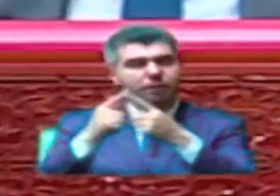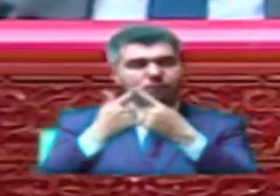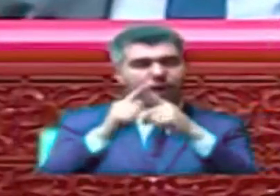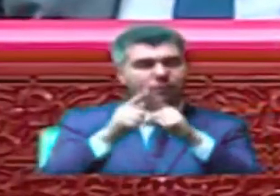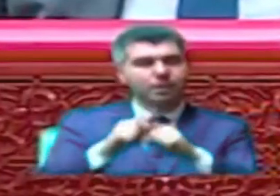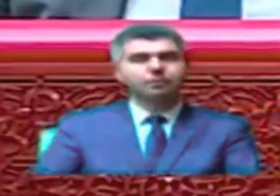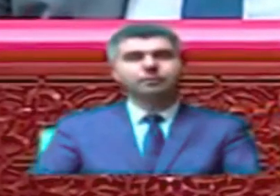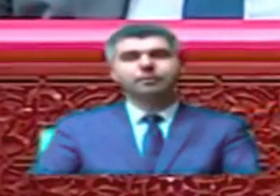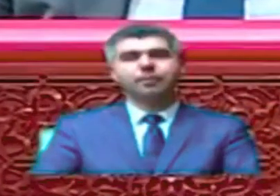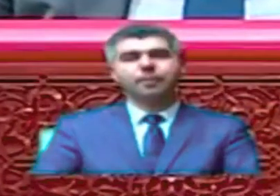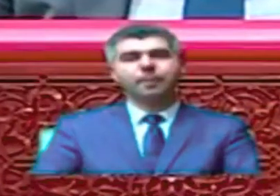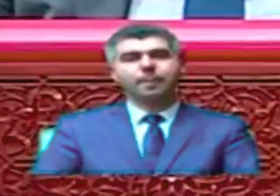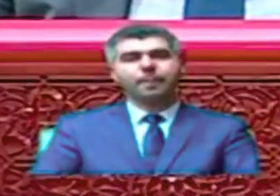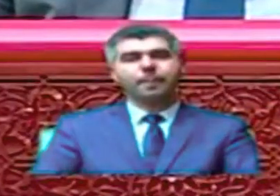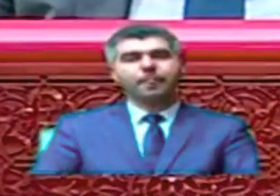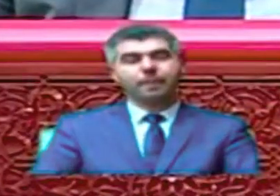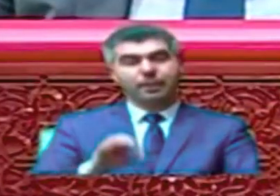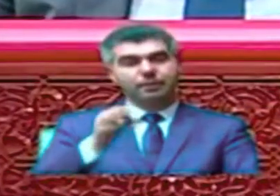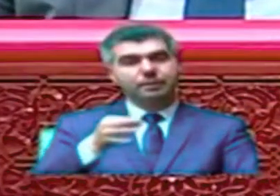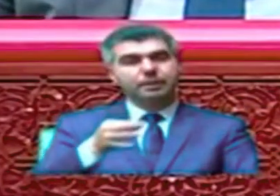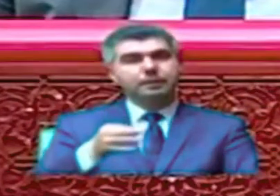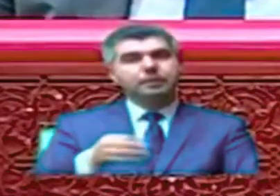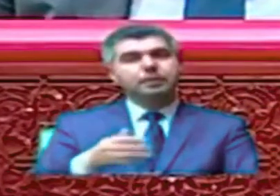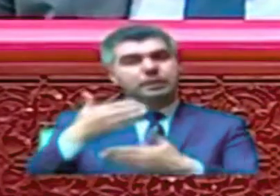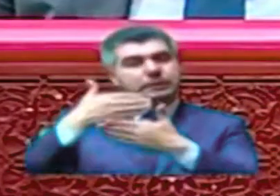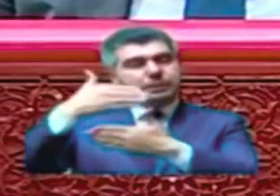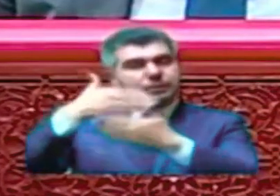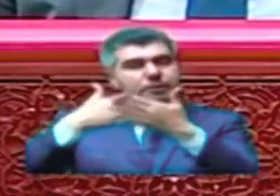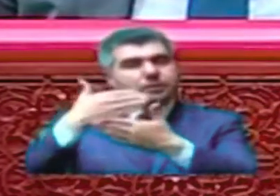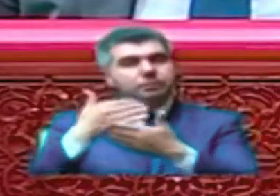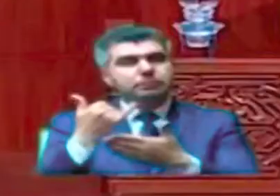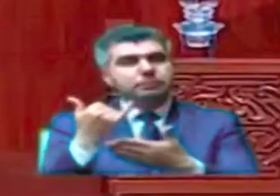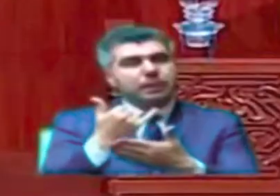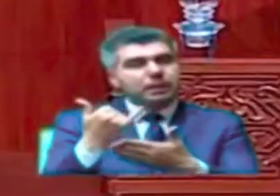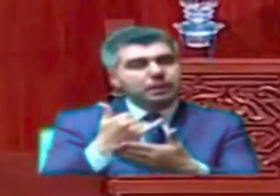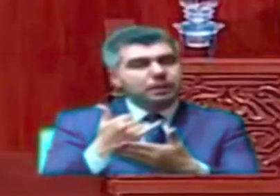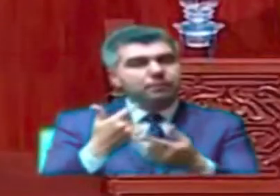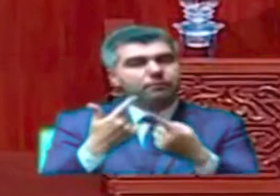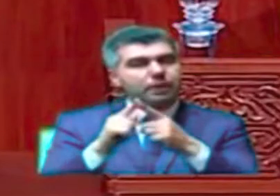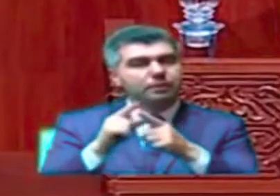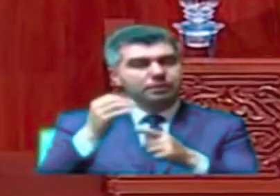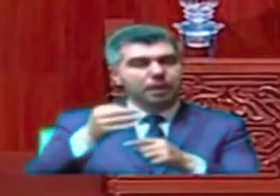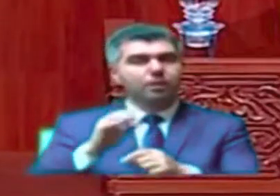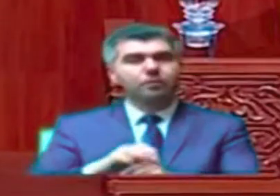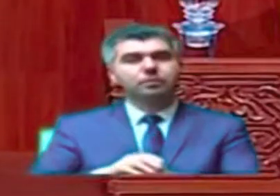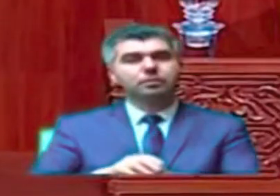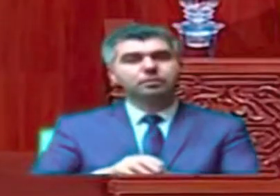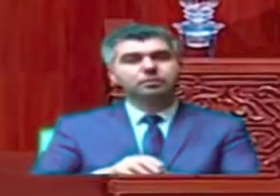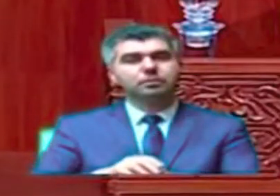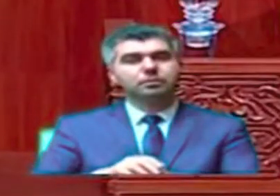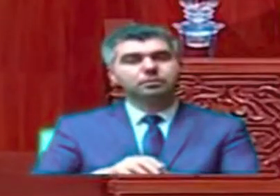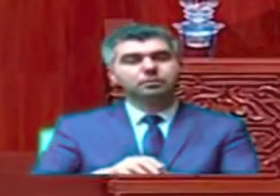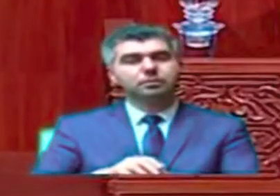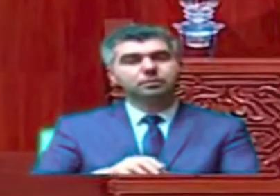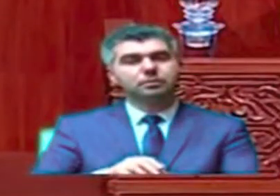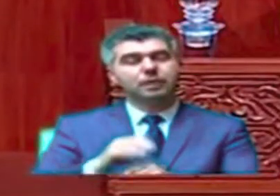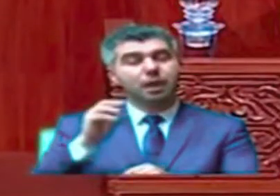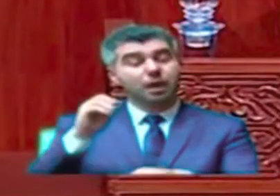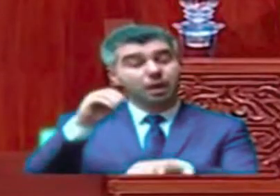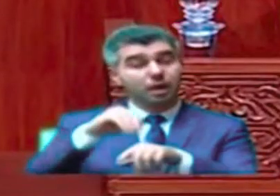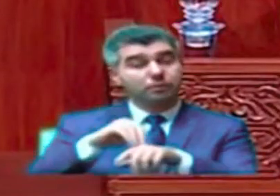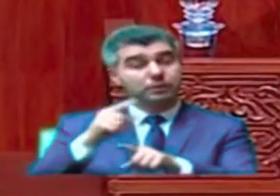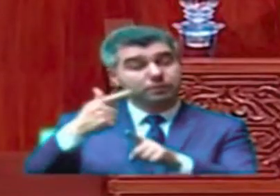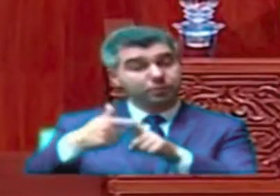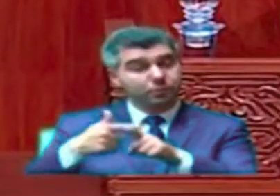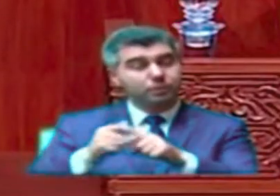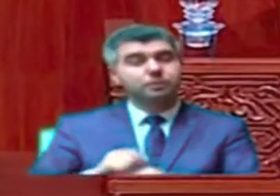المجالات، وهي تتضمن مشاريع طموحة قوية مهمة جدا، وأيضا ستشكل